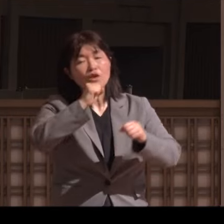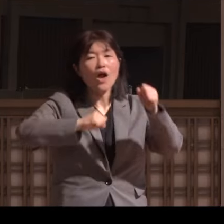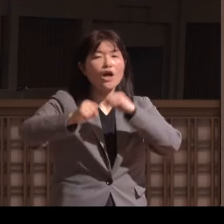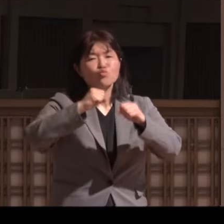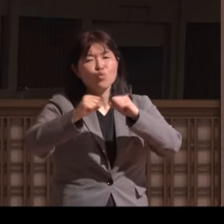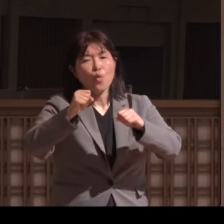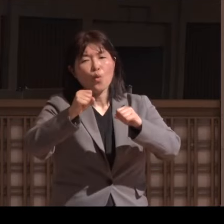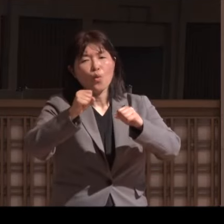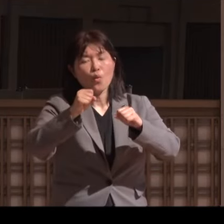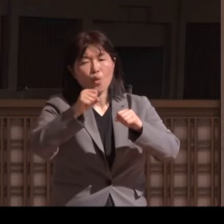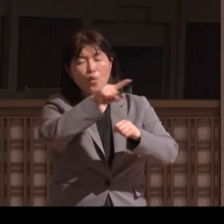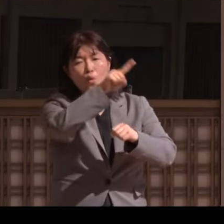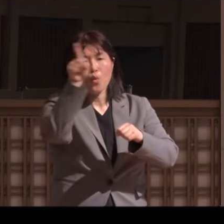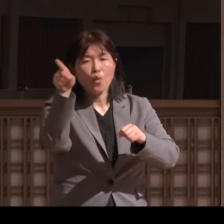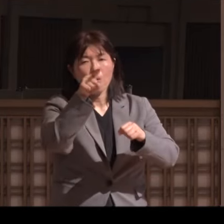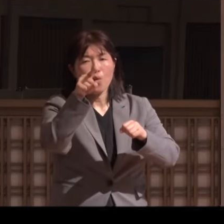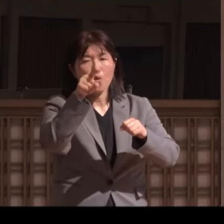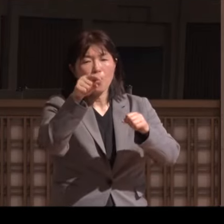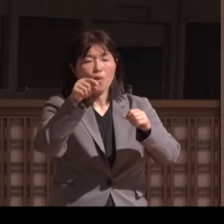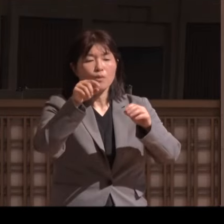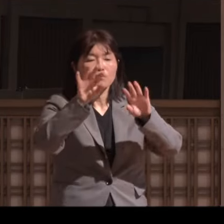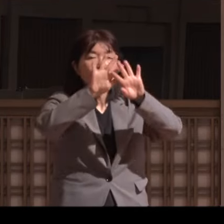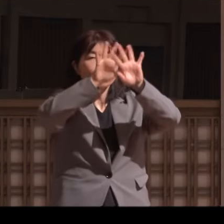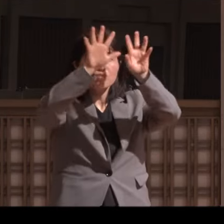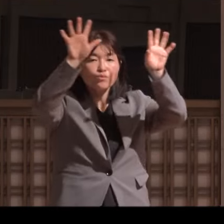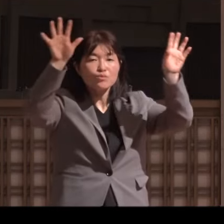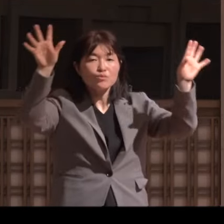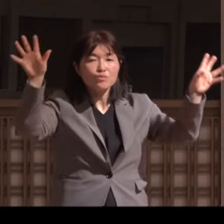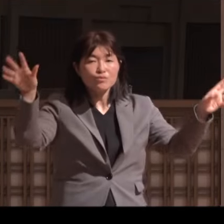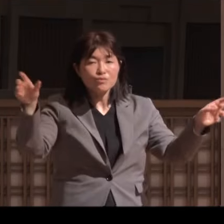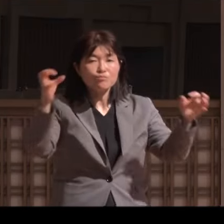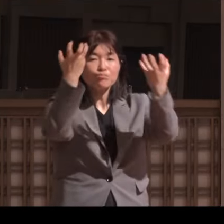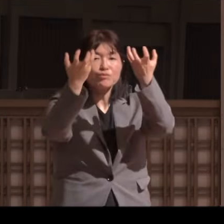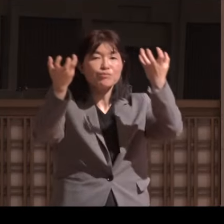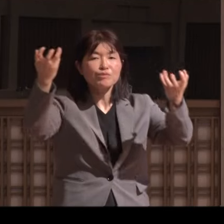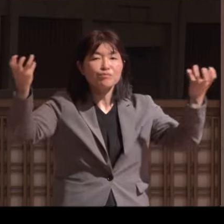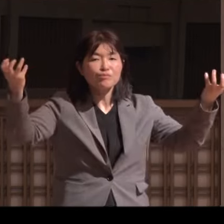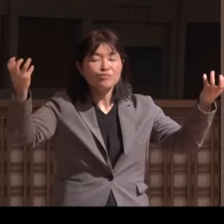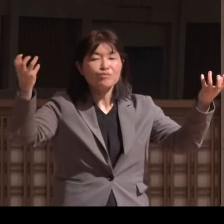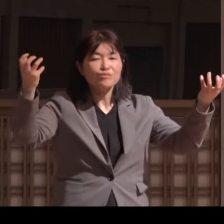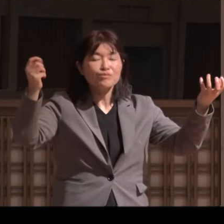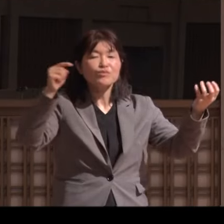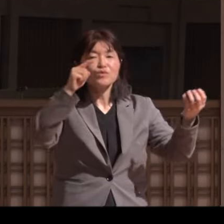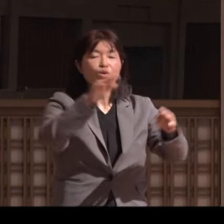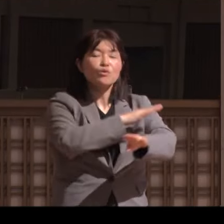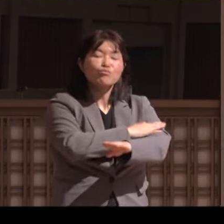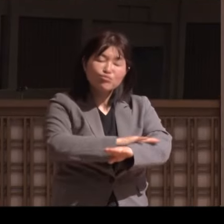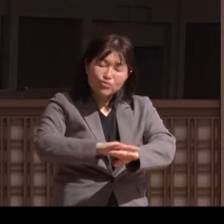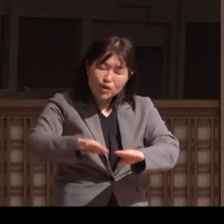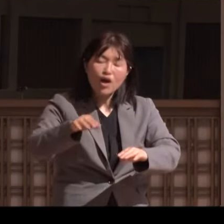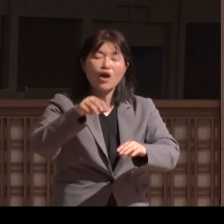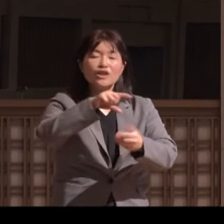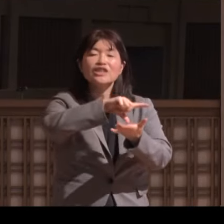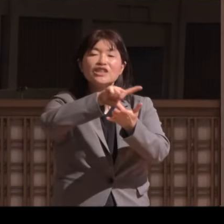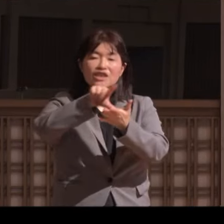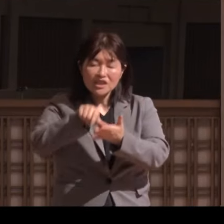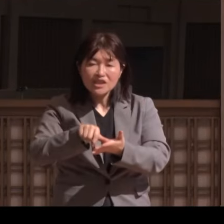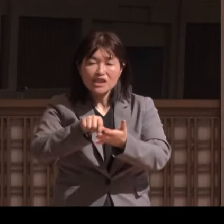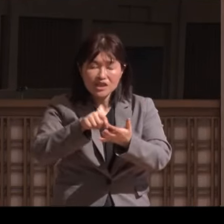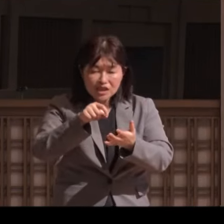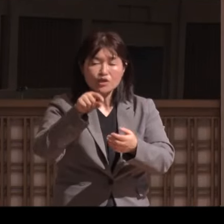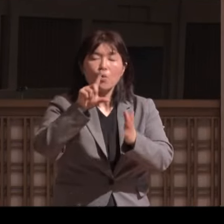活動がま言ってみれば木の身のようにですねたくさんなっている状態ですからまうまくいってる地域というのはここに